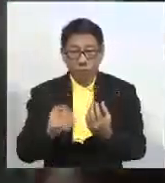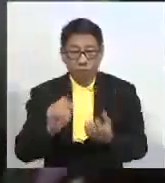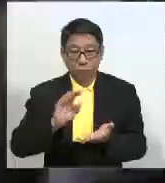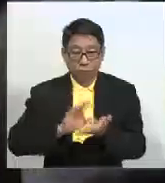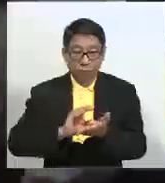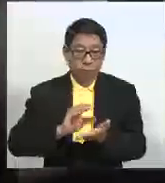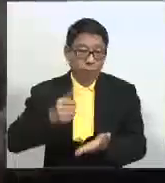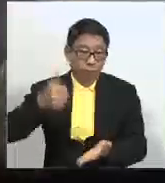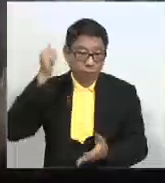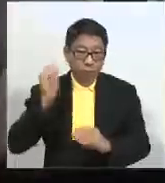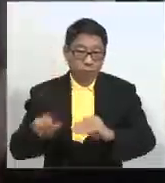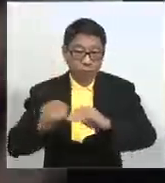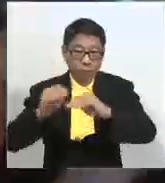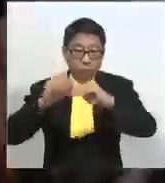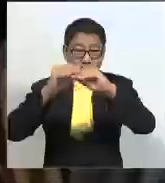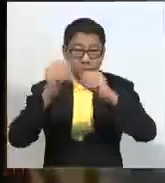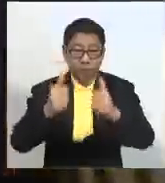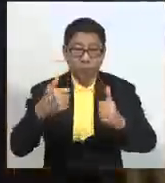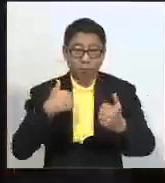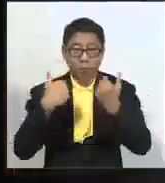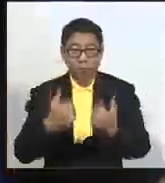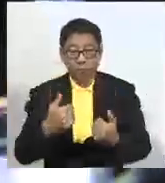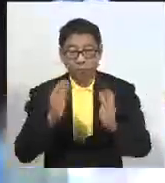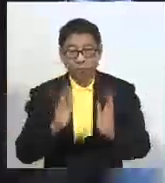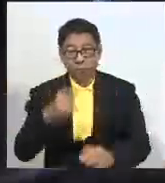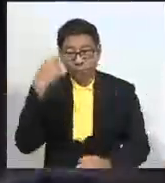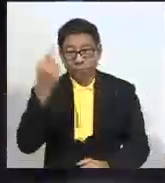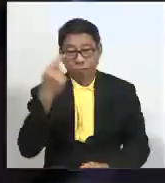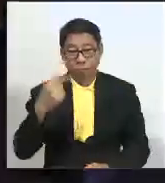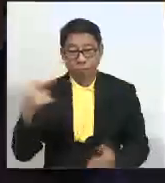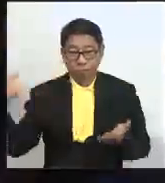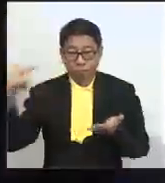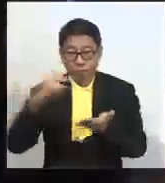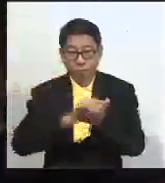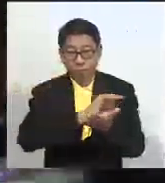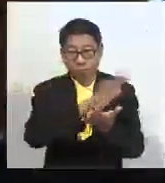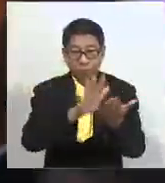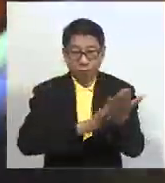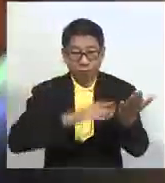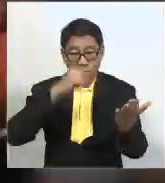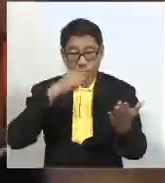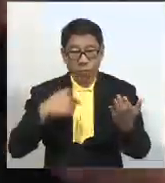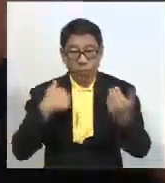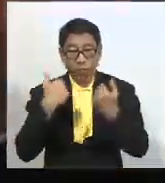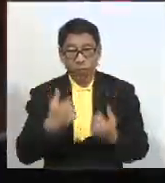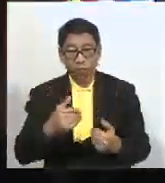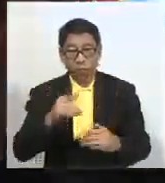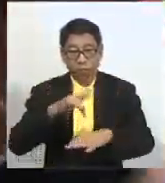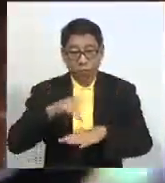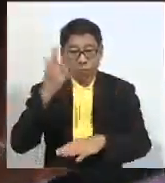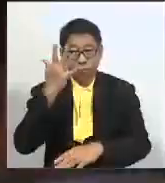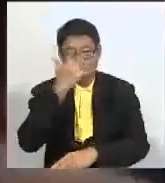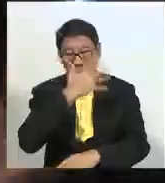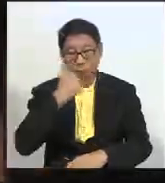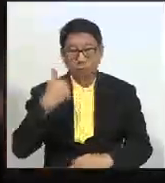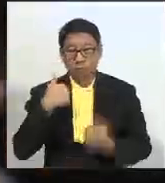เดิมต่อยอดไปได้อีกมากนะคะรวมถึงสิ่งที่นักท่องเที่ยวเดินทางมาประเทศไทยก็เพราะว่าประเทศของเราเนี่ยมีธรรมชาติที่